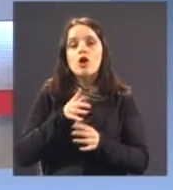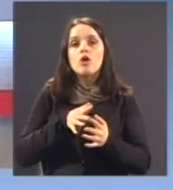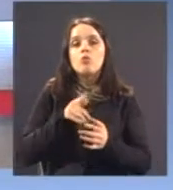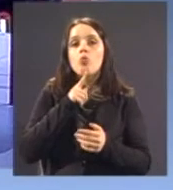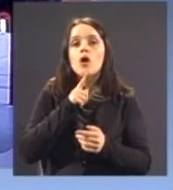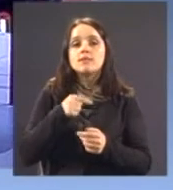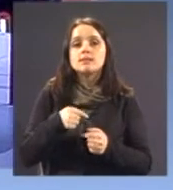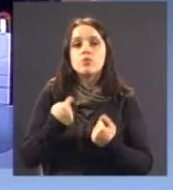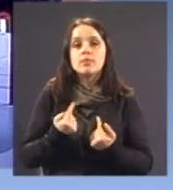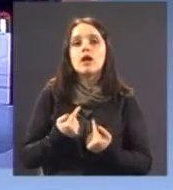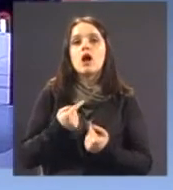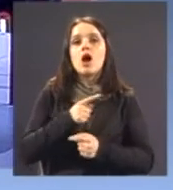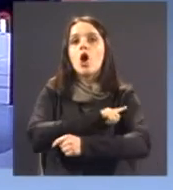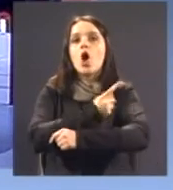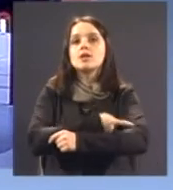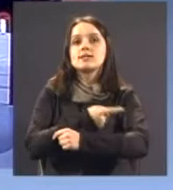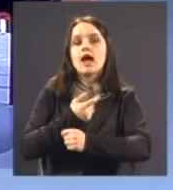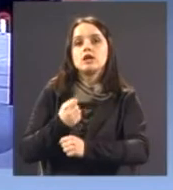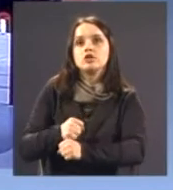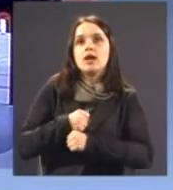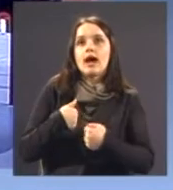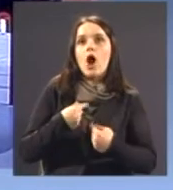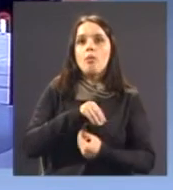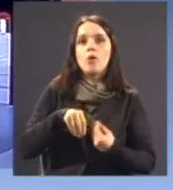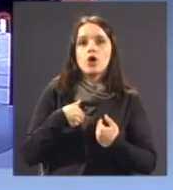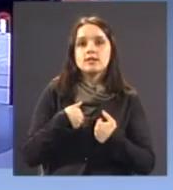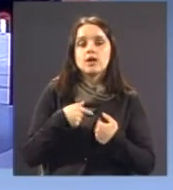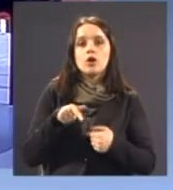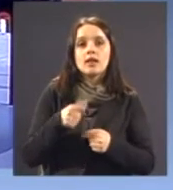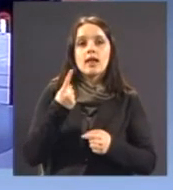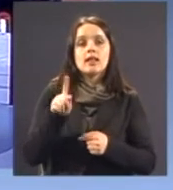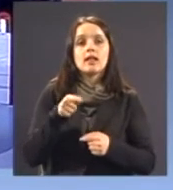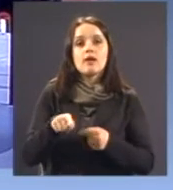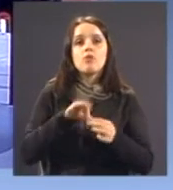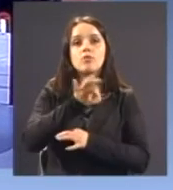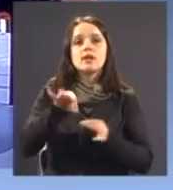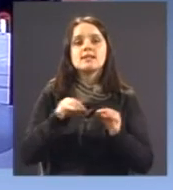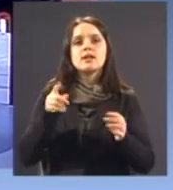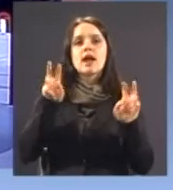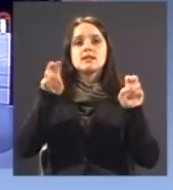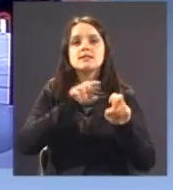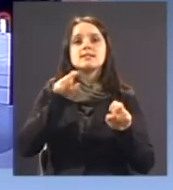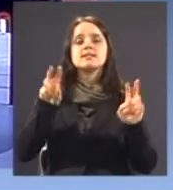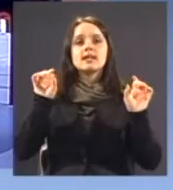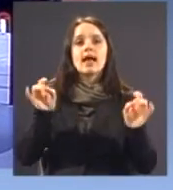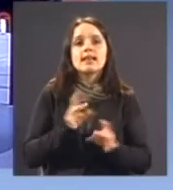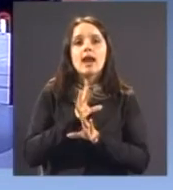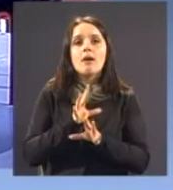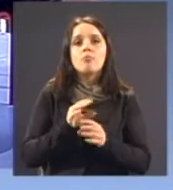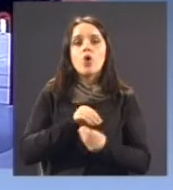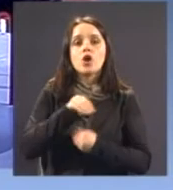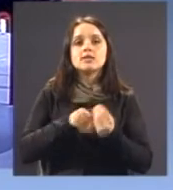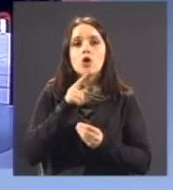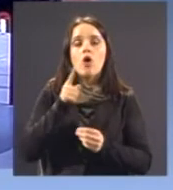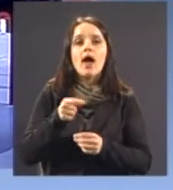u kojima smo mi osnaženi kao porodica. Evo, baš u jednom takvom projektu pod nazivom Sretna porodica, koji je vodila upravo doktorica